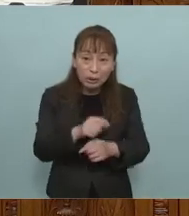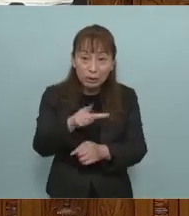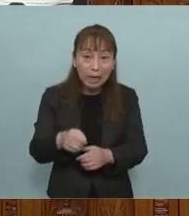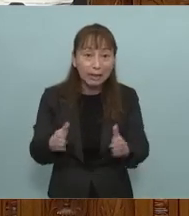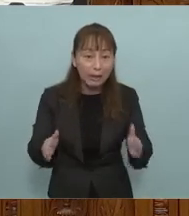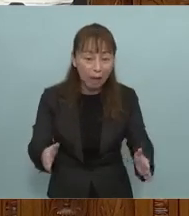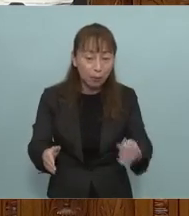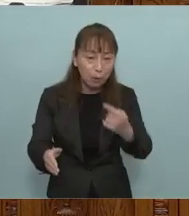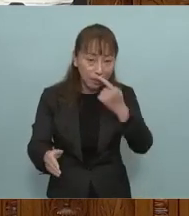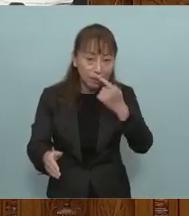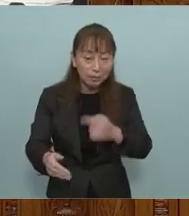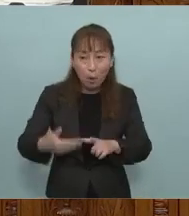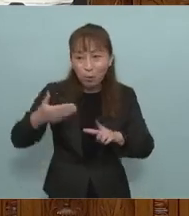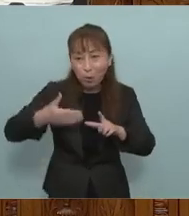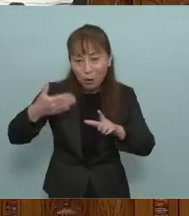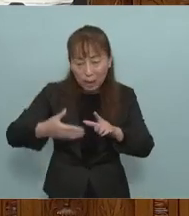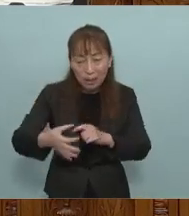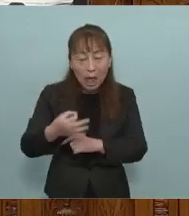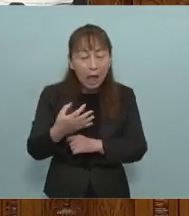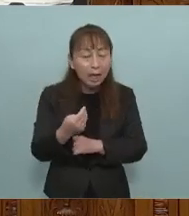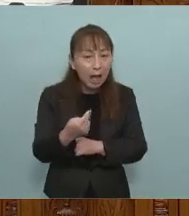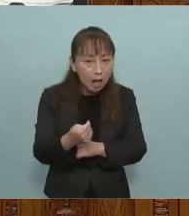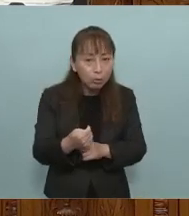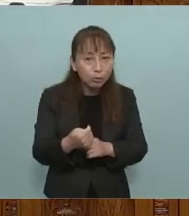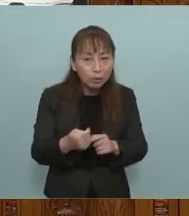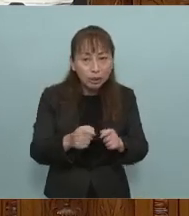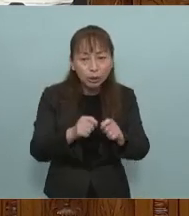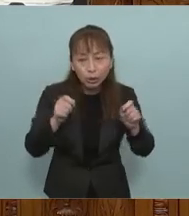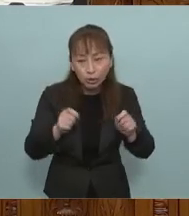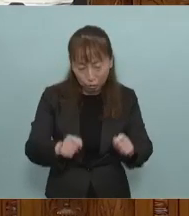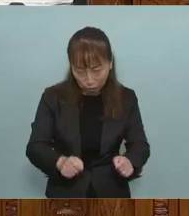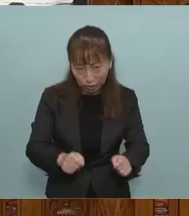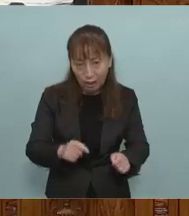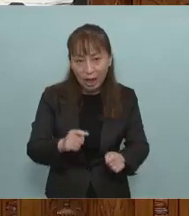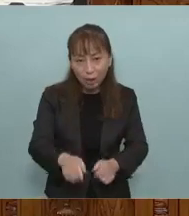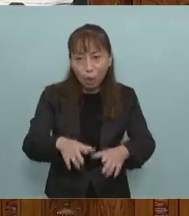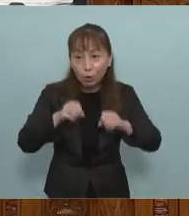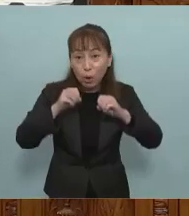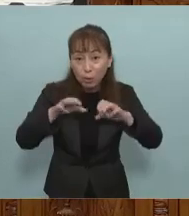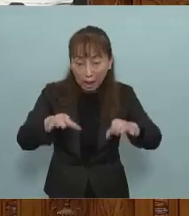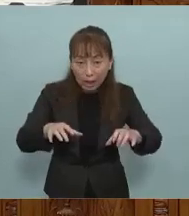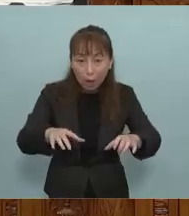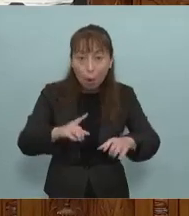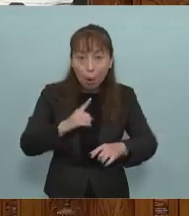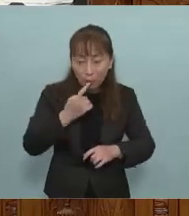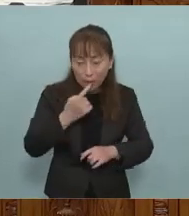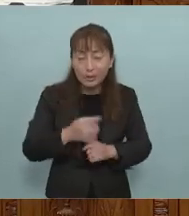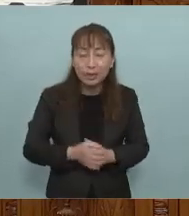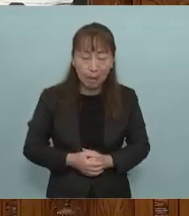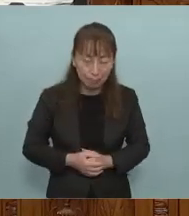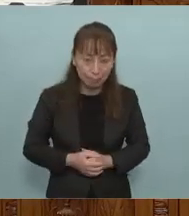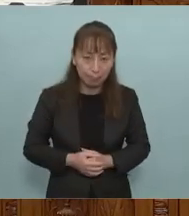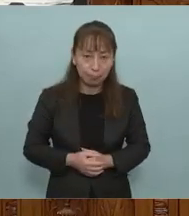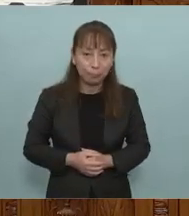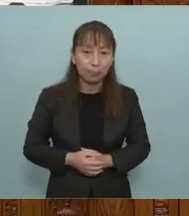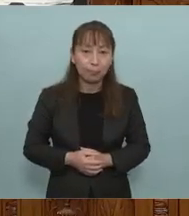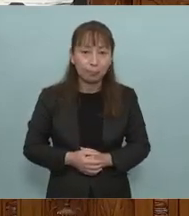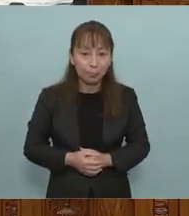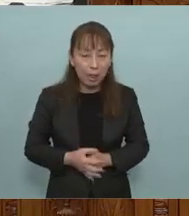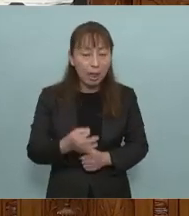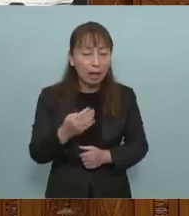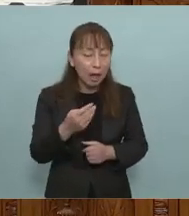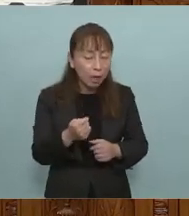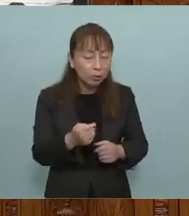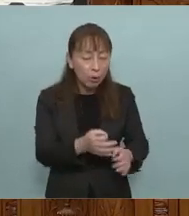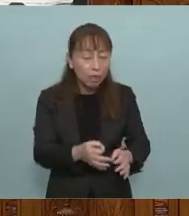身も動画で価格転嫁に向けた呼びかけを行いました。また、転嫁の